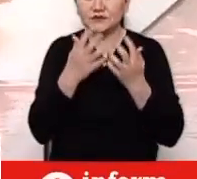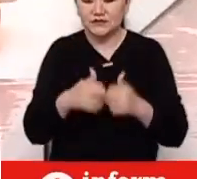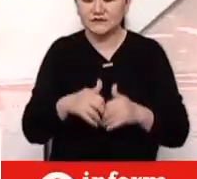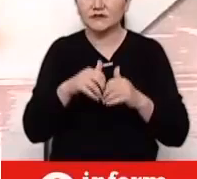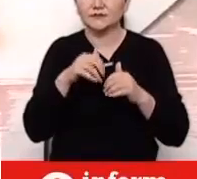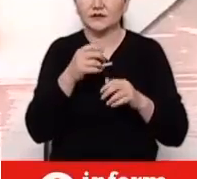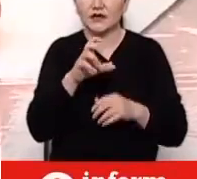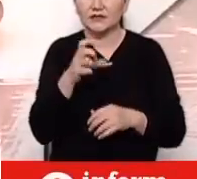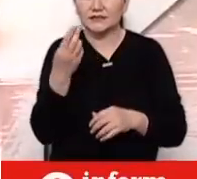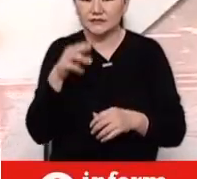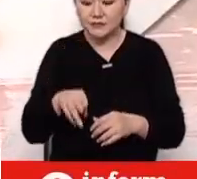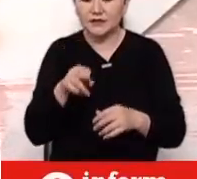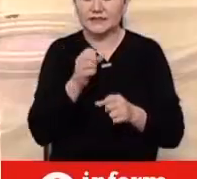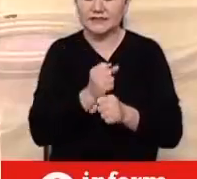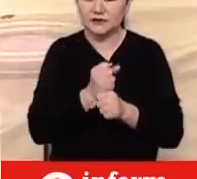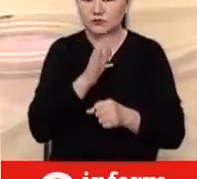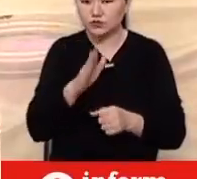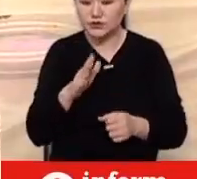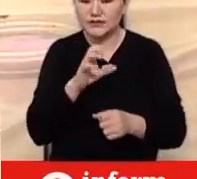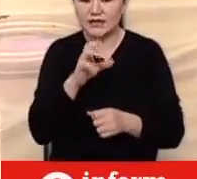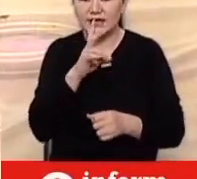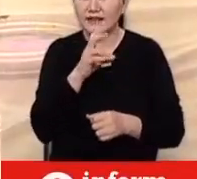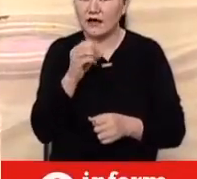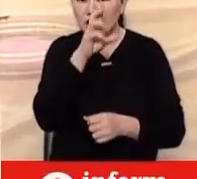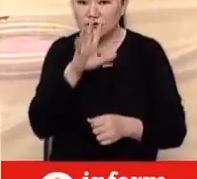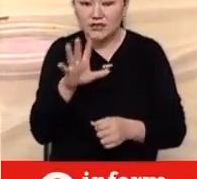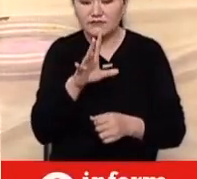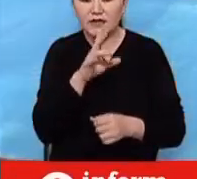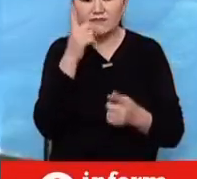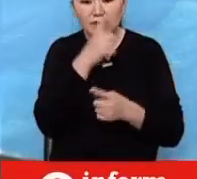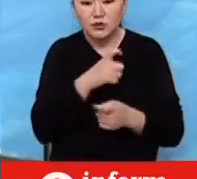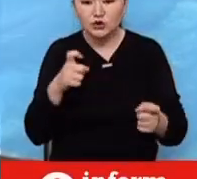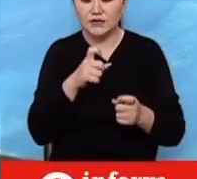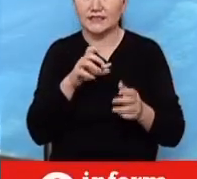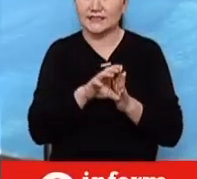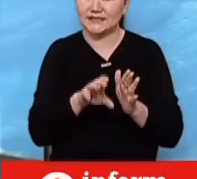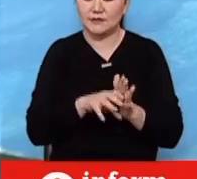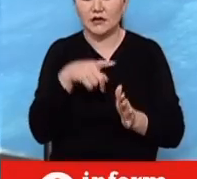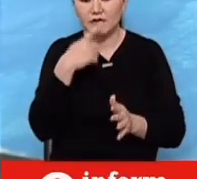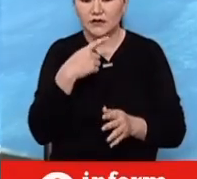цифровизации ЭЦП интегрирует с негосударственными информационными системами,